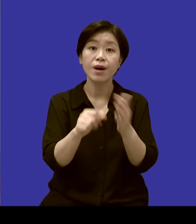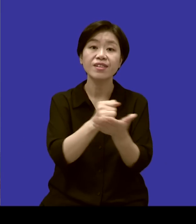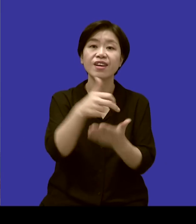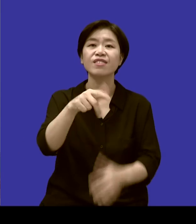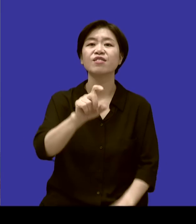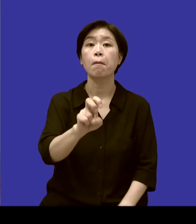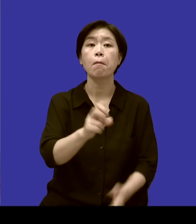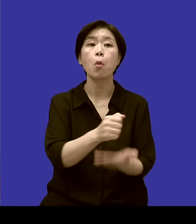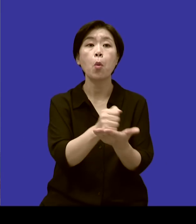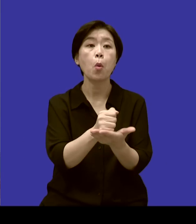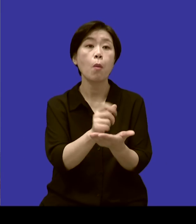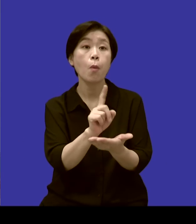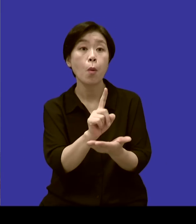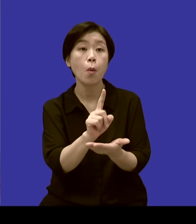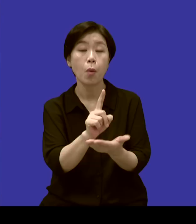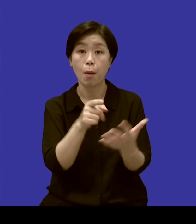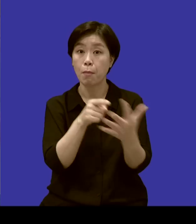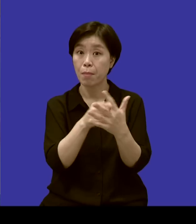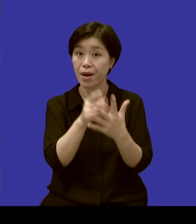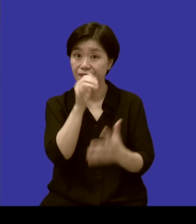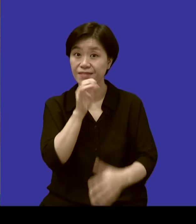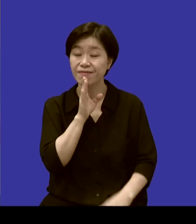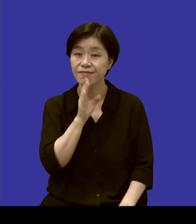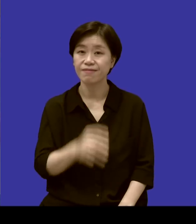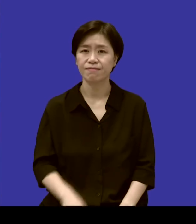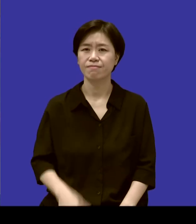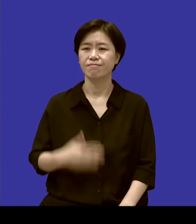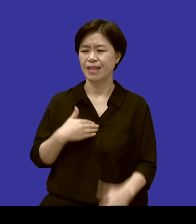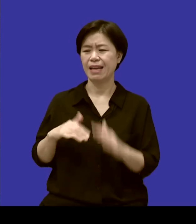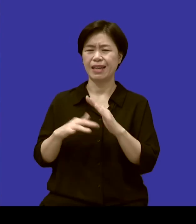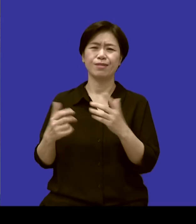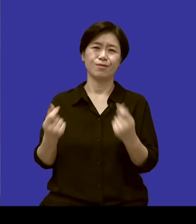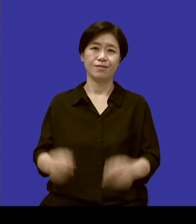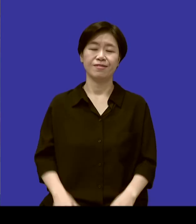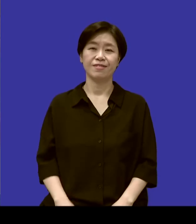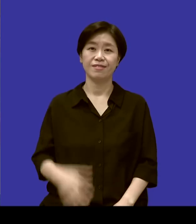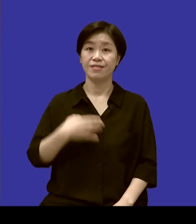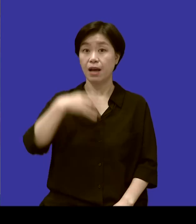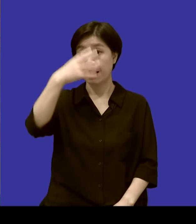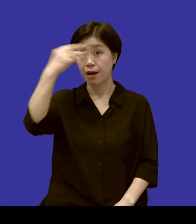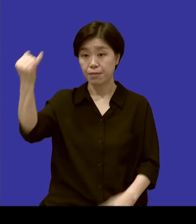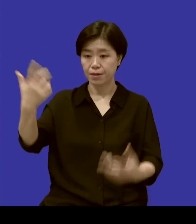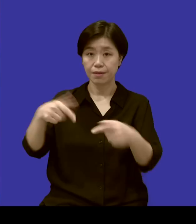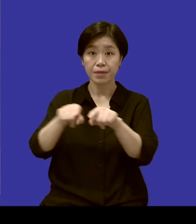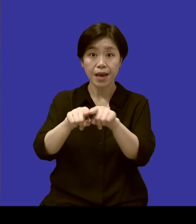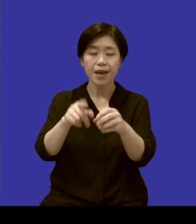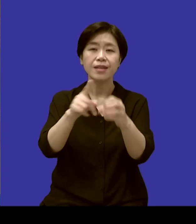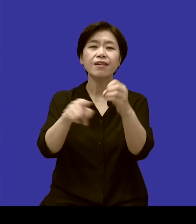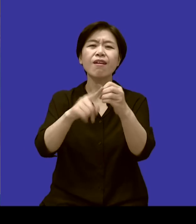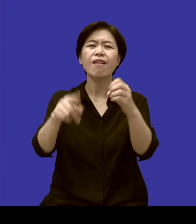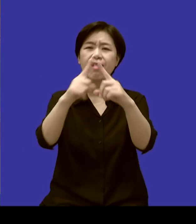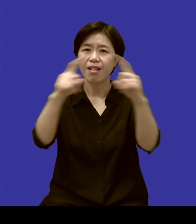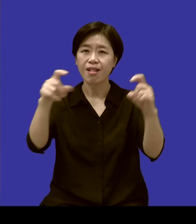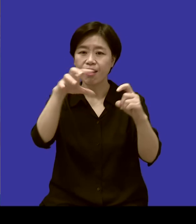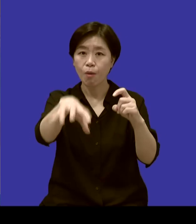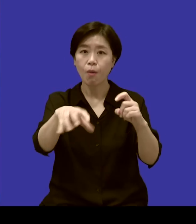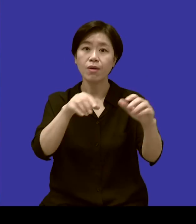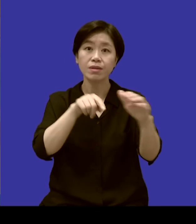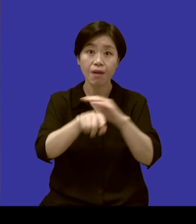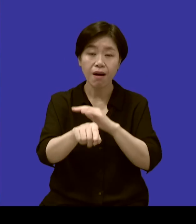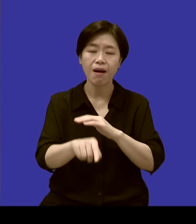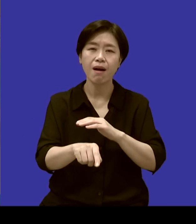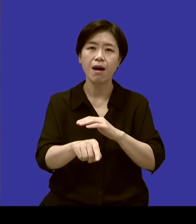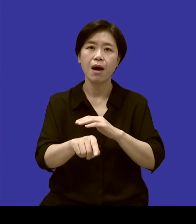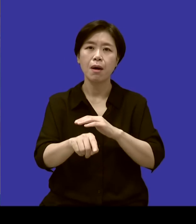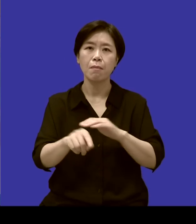보고 이러잖아요. 저희 집이 네, 네. 그랬고 또 뭐 할머니 따라서 절에 가서 절밥도 먹고 예, 예. 또 거기서